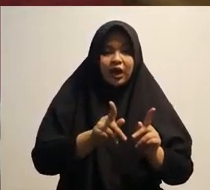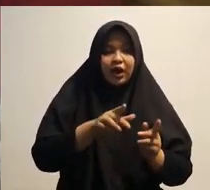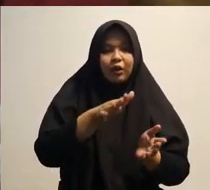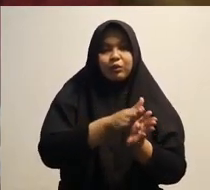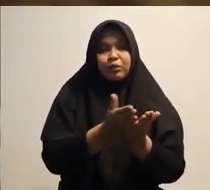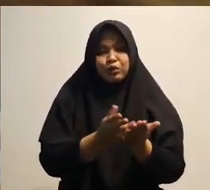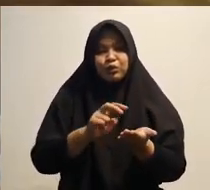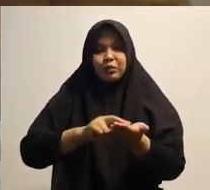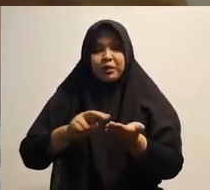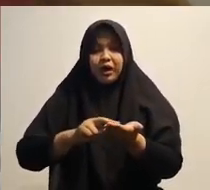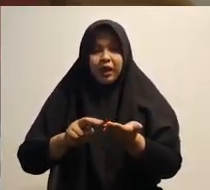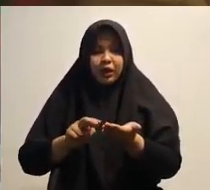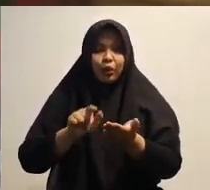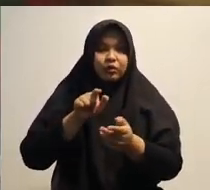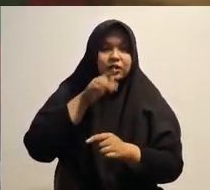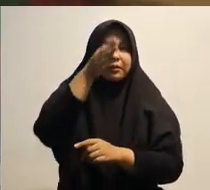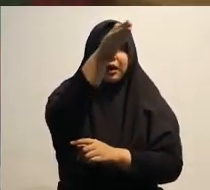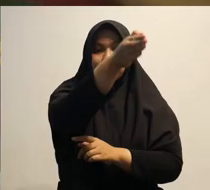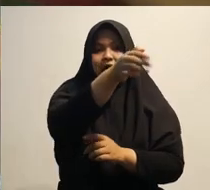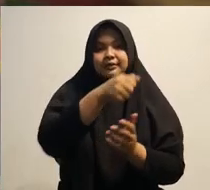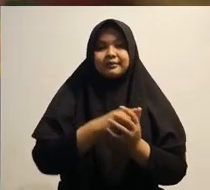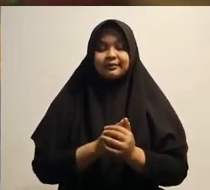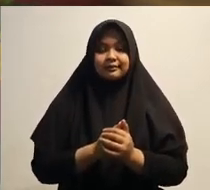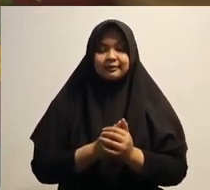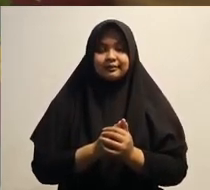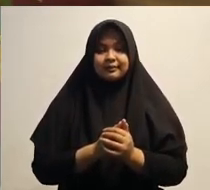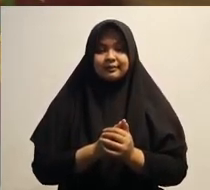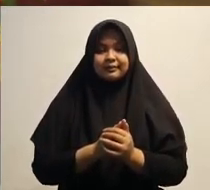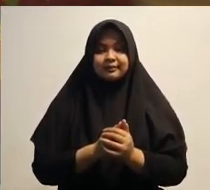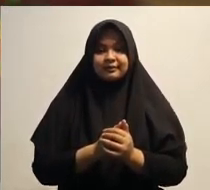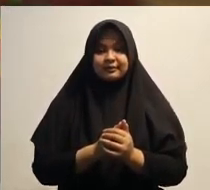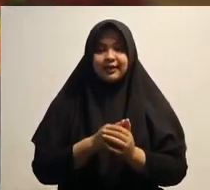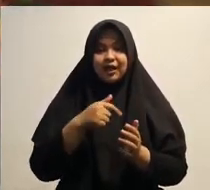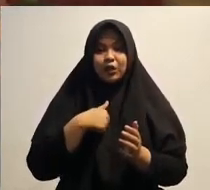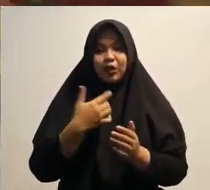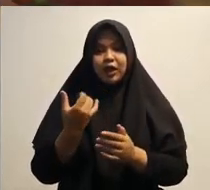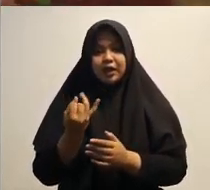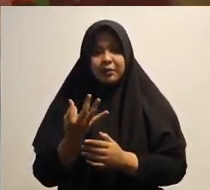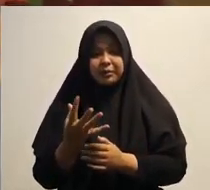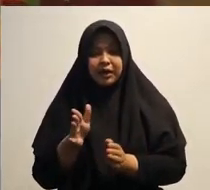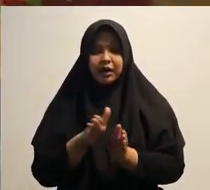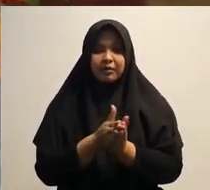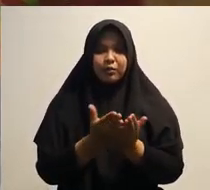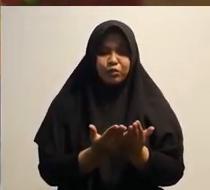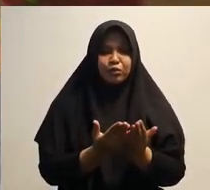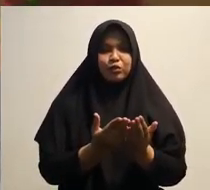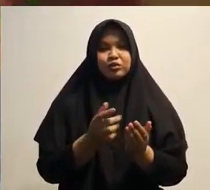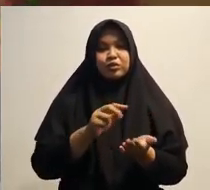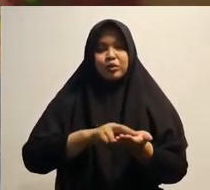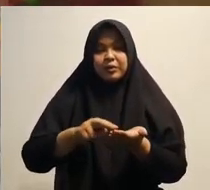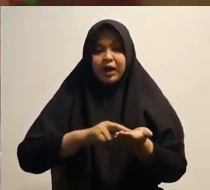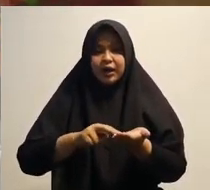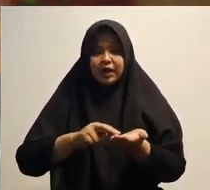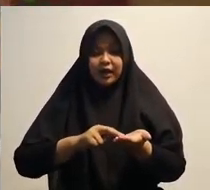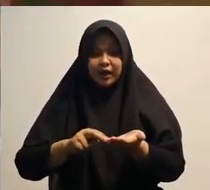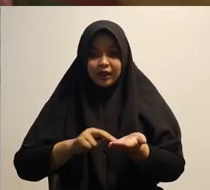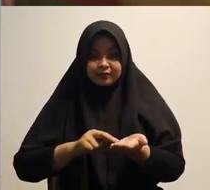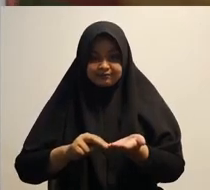di belakang kota. Oh, itu ada kursi sama beberapa kubur yang kita